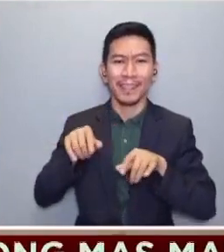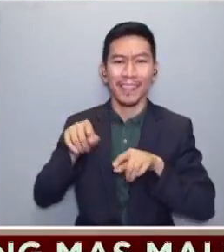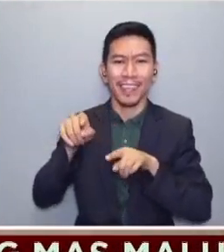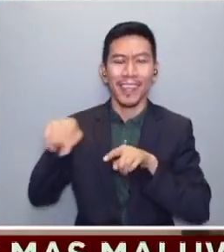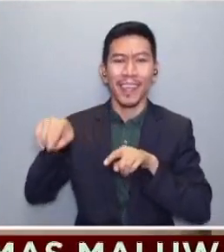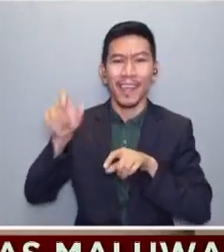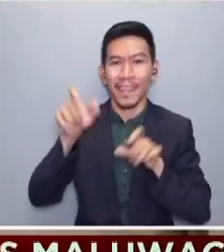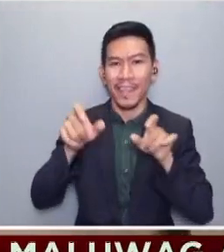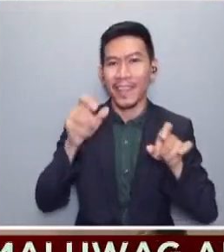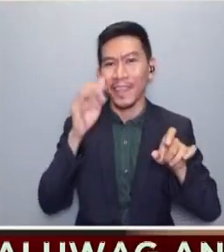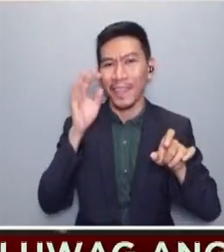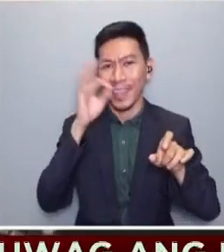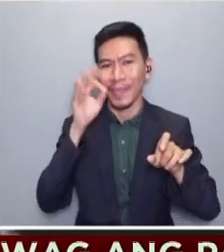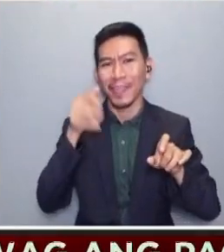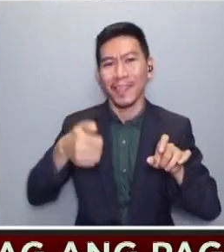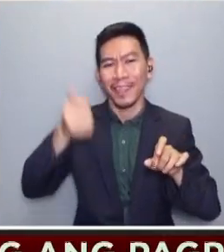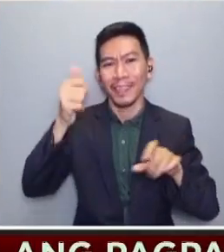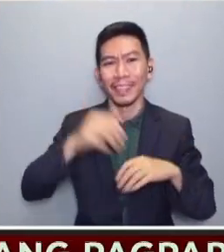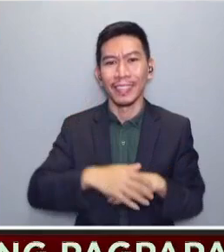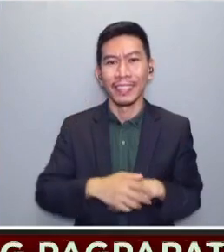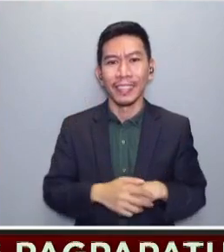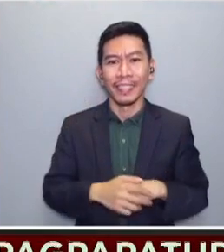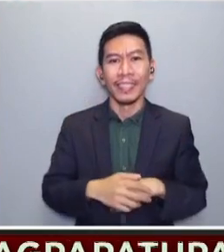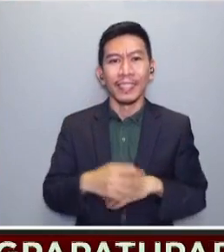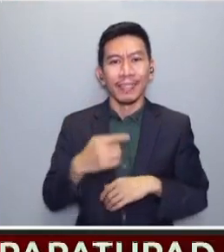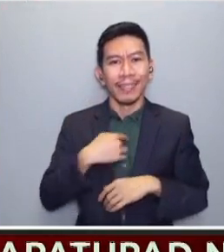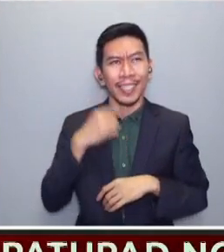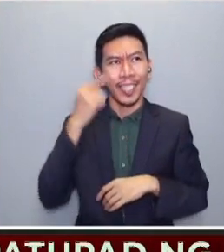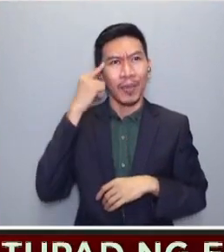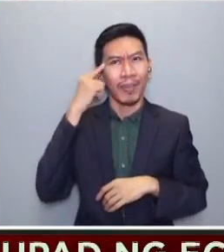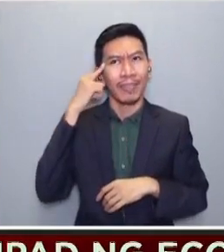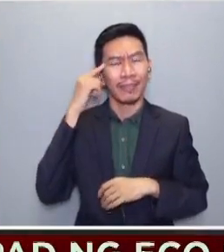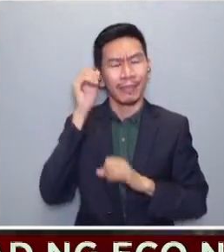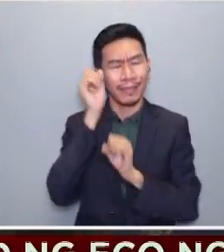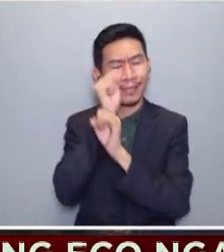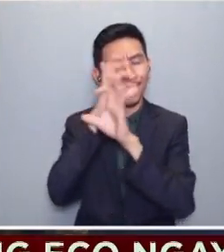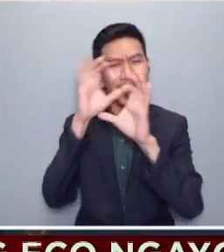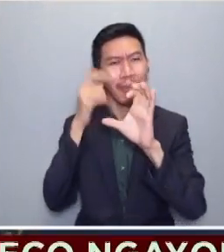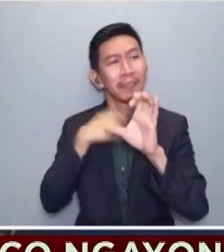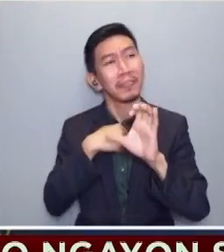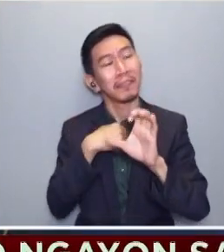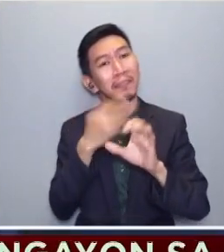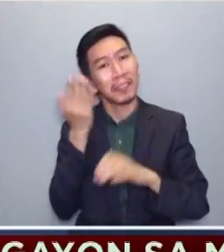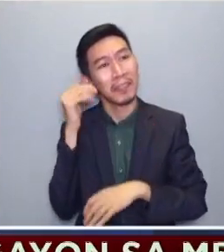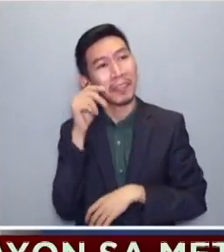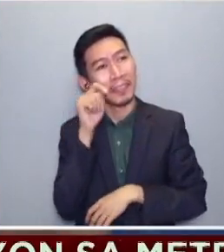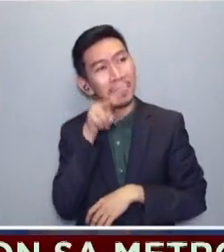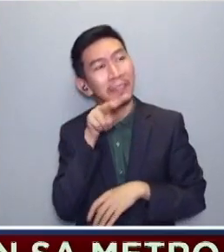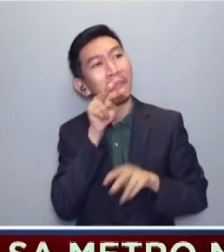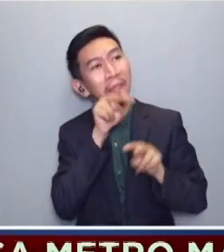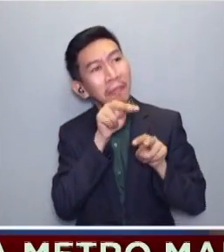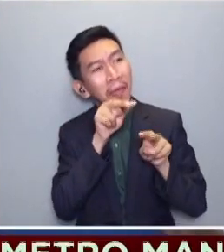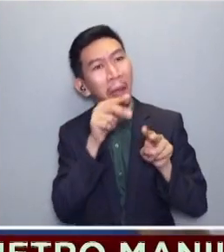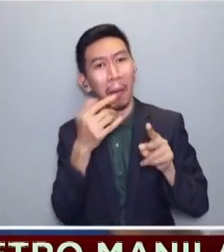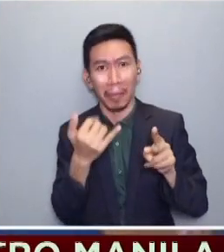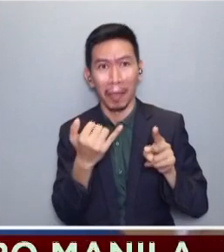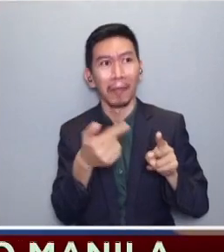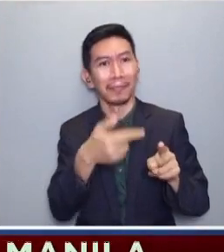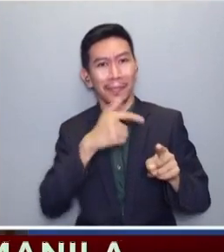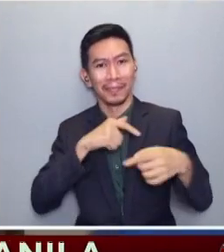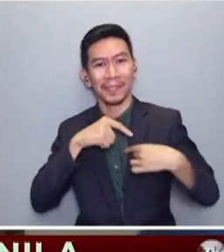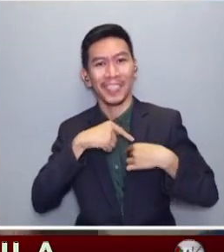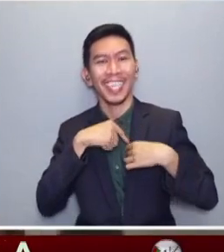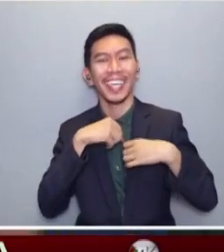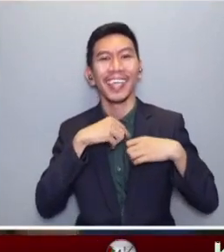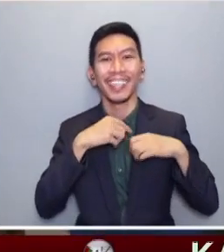eh. Kasi alam mo yung nanonood ko lang dati pero ikaw ay naglaro ngayon. So blessings po na